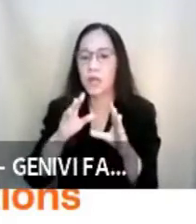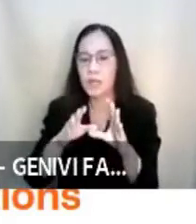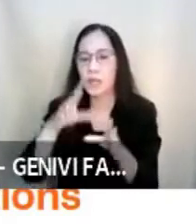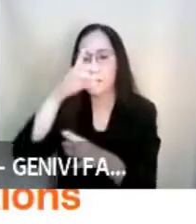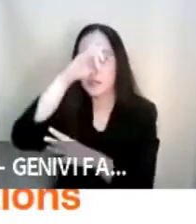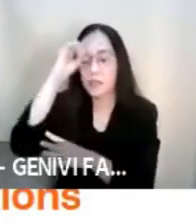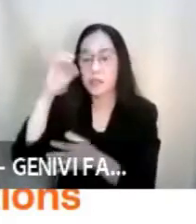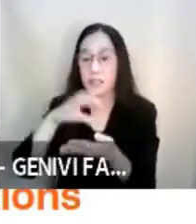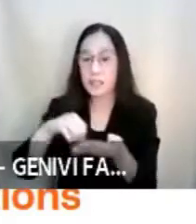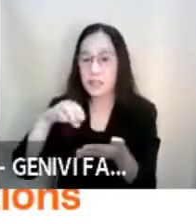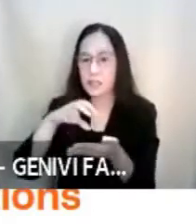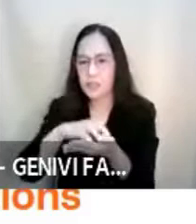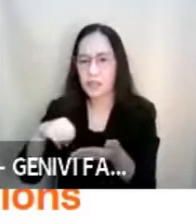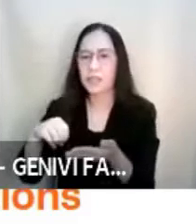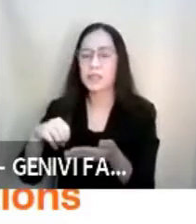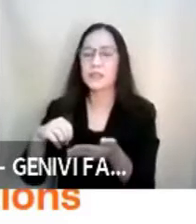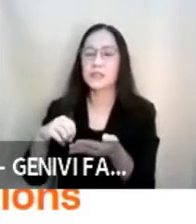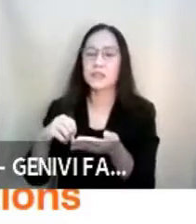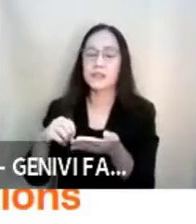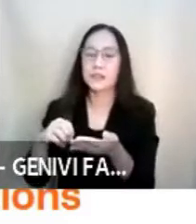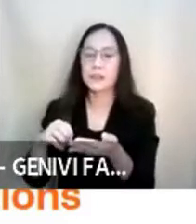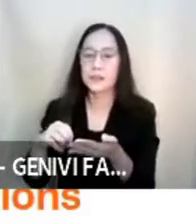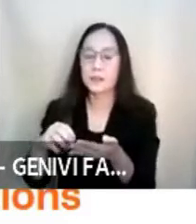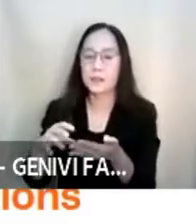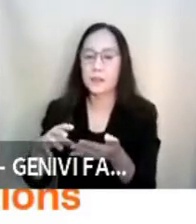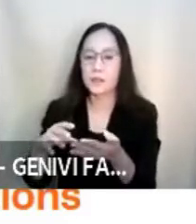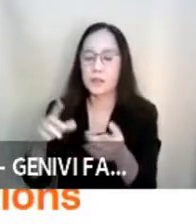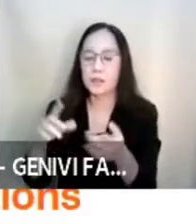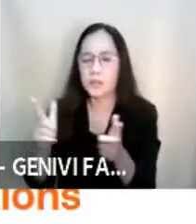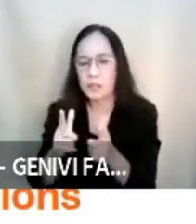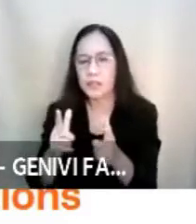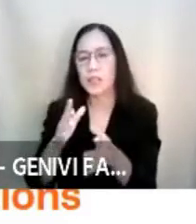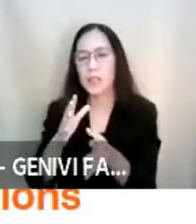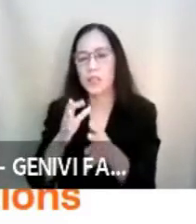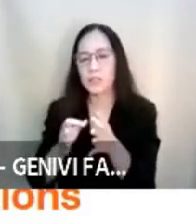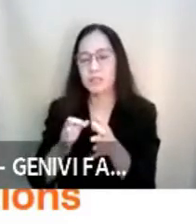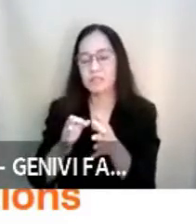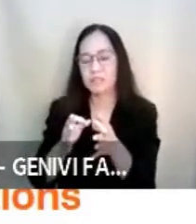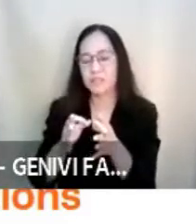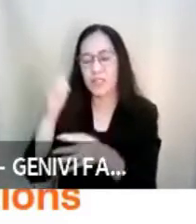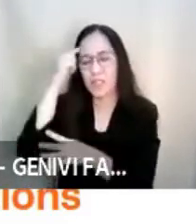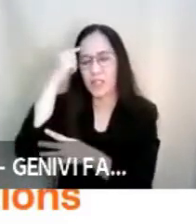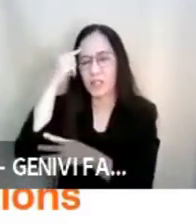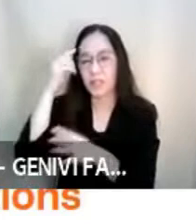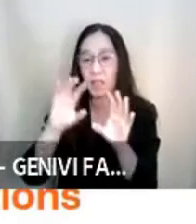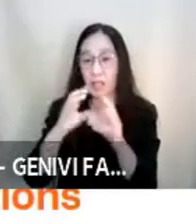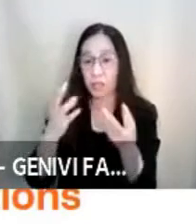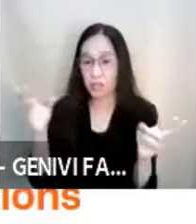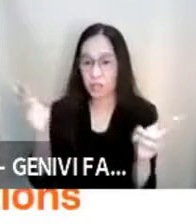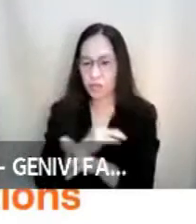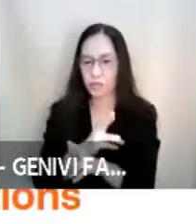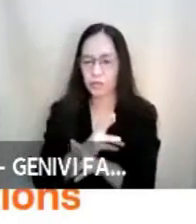sa pag-generalize ng skill. Kasi imagine natin kung nasa classroom lang tayo, no? Tapos itinuturo lang natin siya